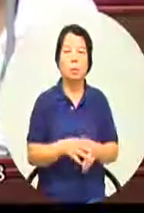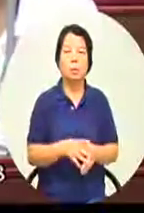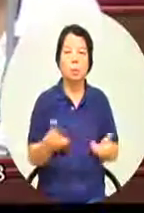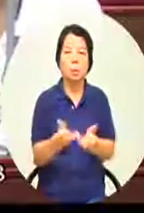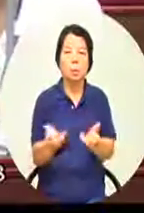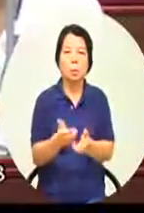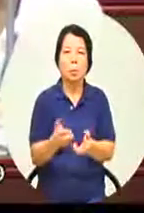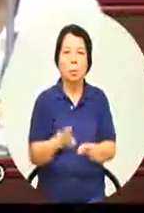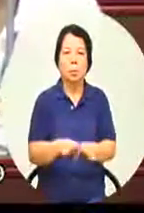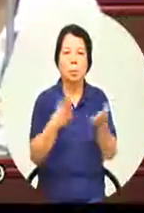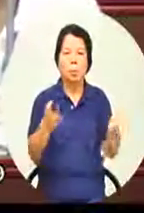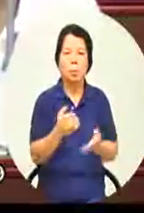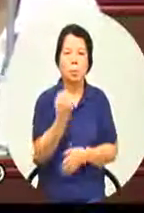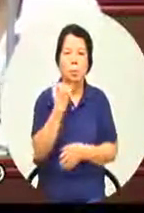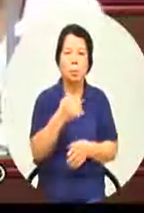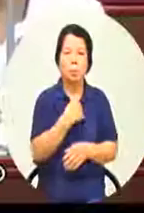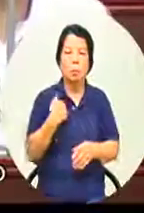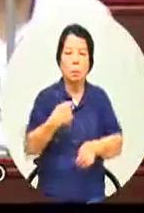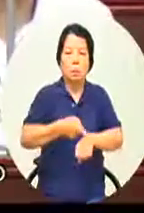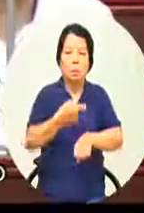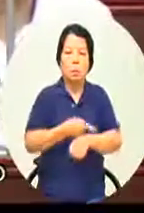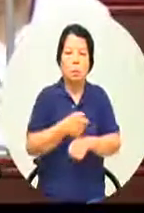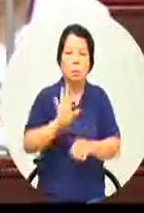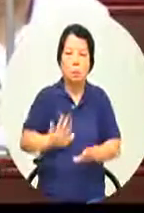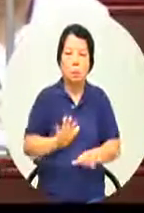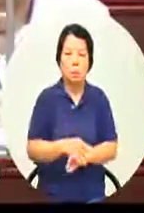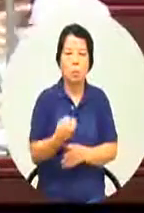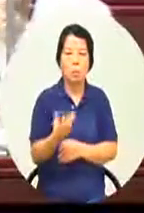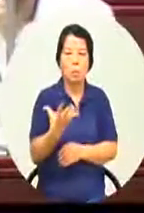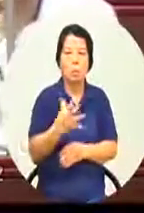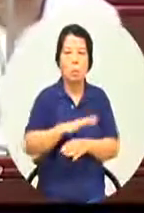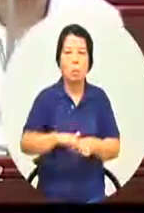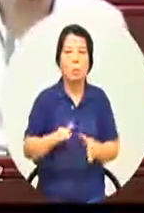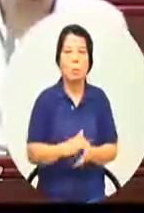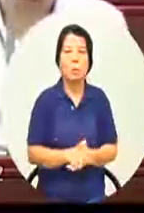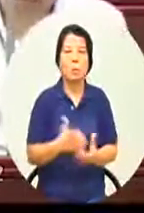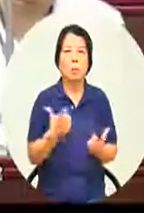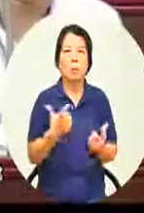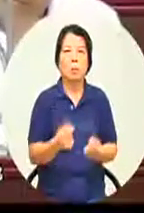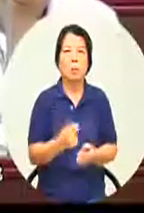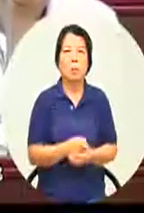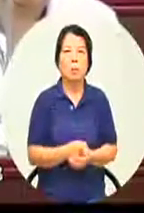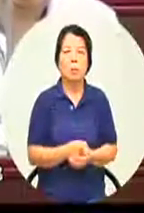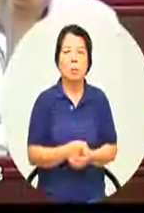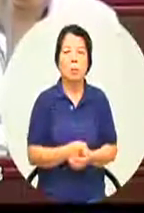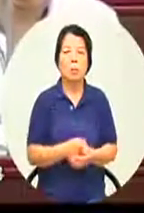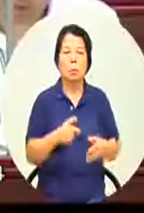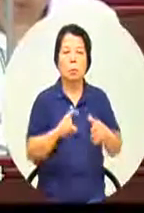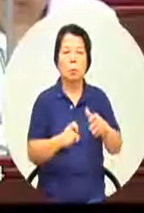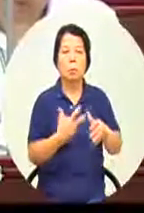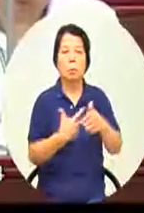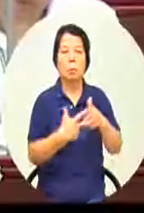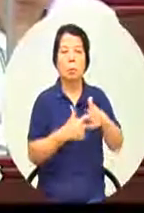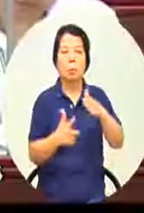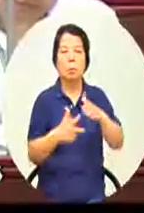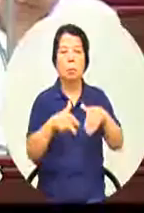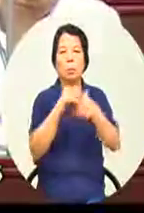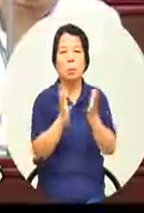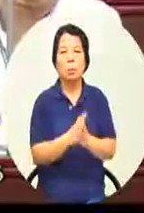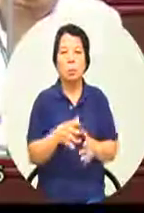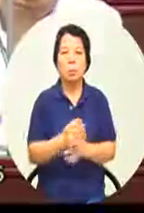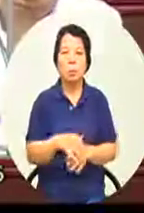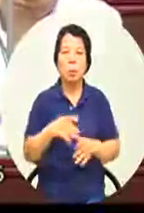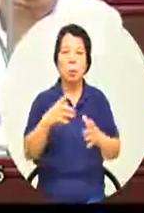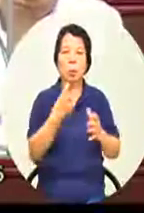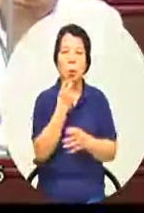可能性现在增加很高。那么新台磁基线怎么样跟原来翠华路还有路桥以及地下